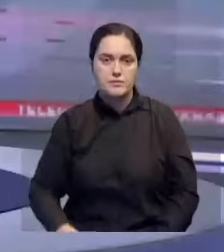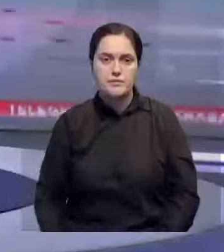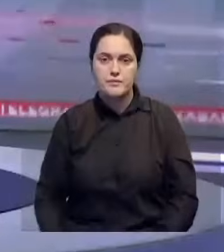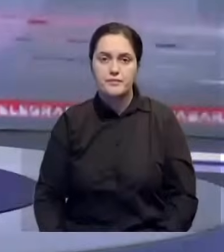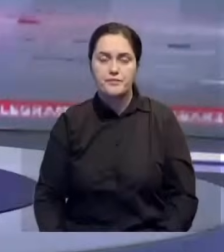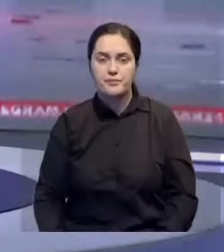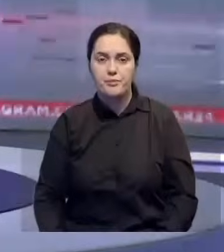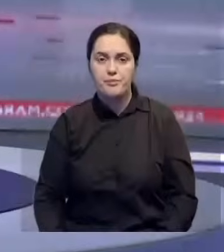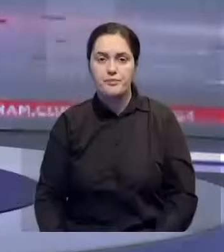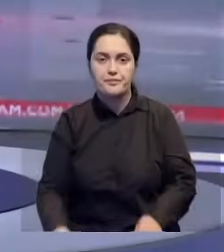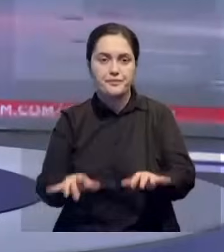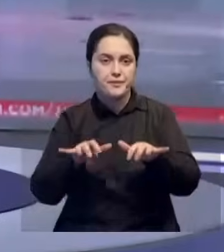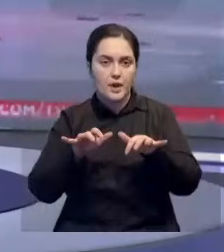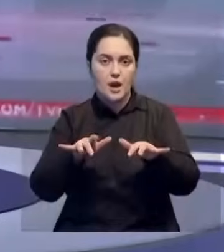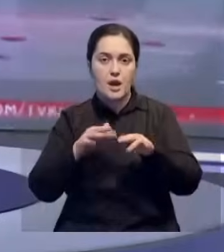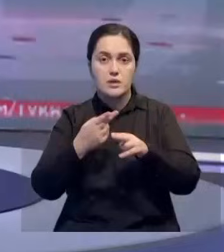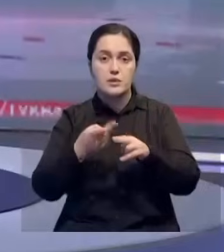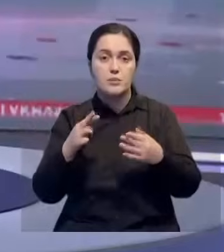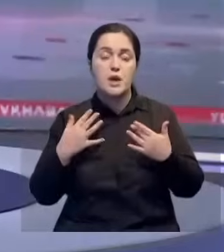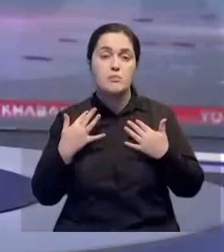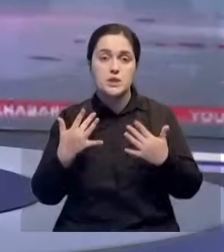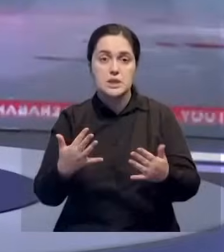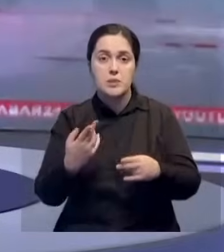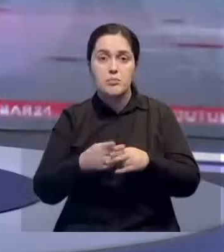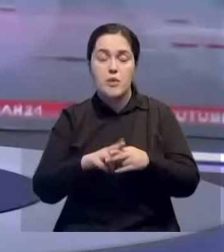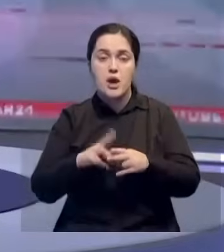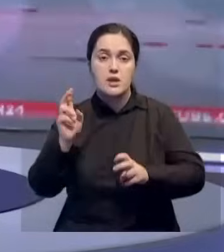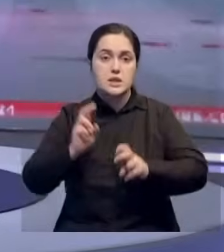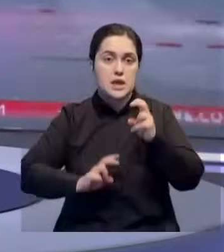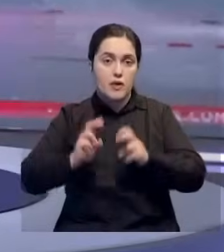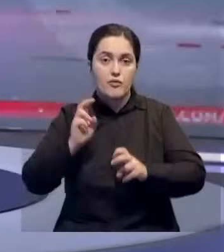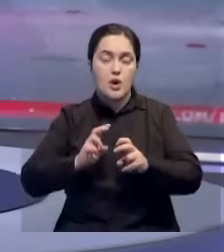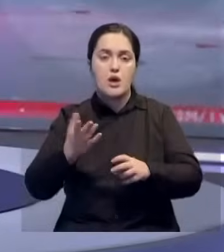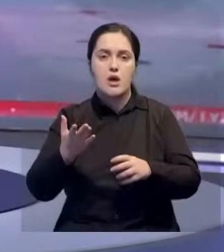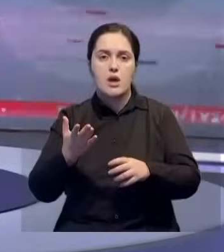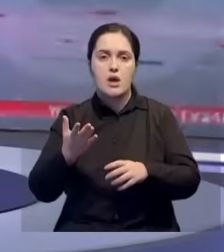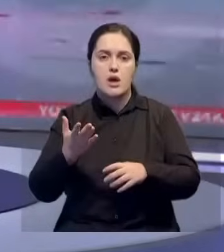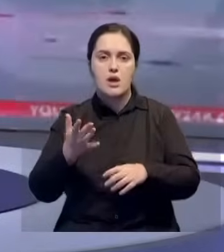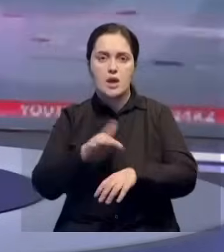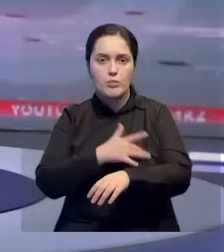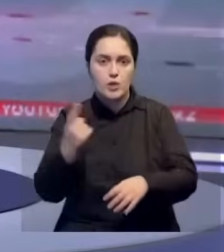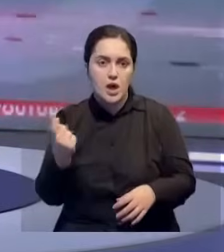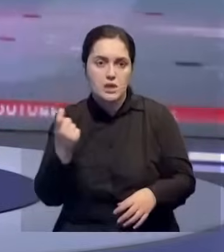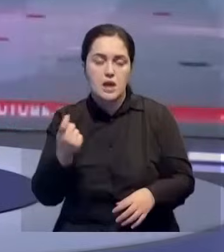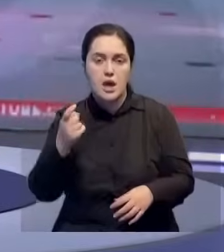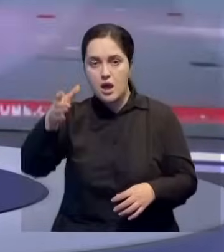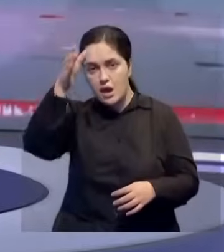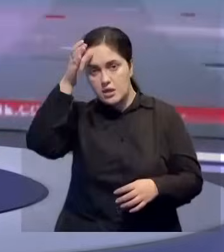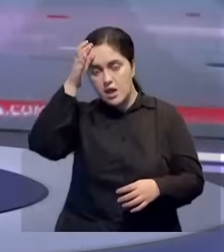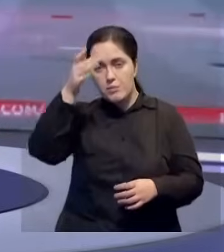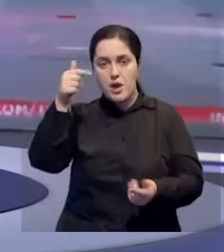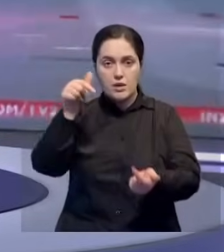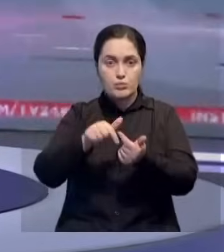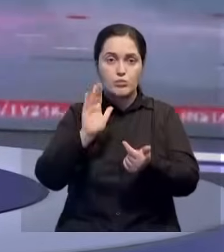И к другим темам. Искусственный интеллект для потребностей промышленного сектора, коммунального хозяйства и образования адаптируют на